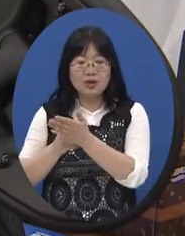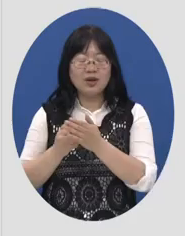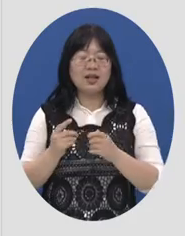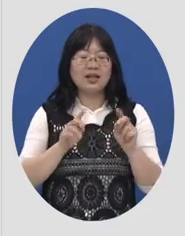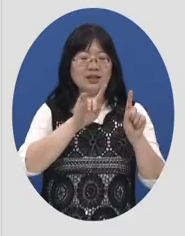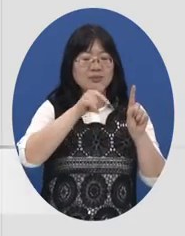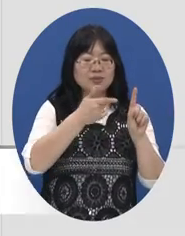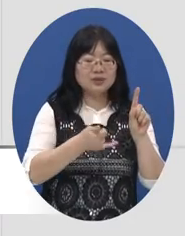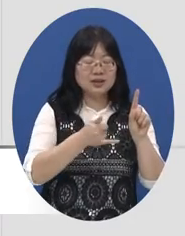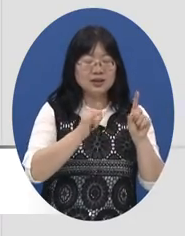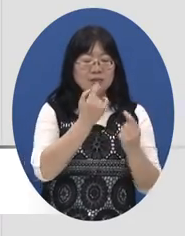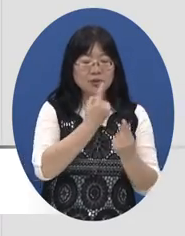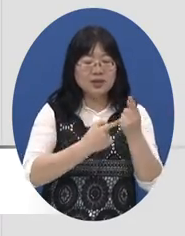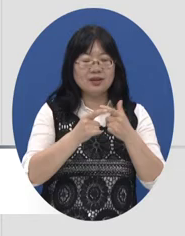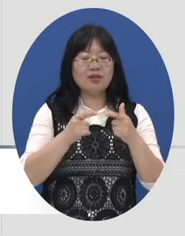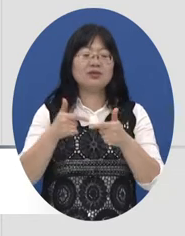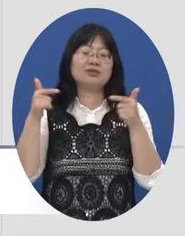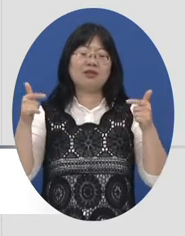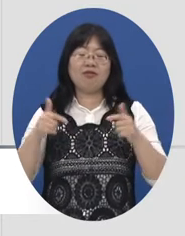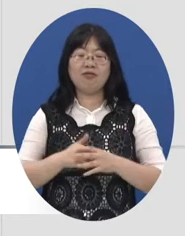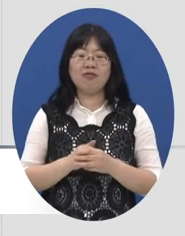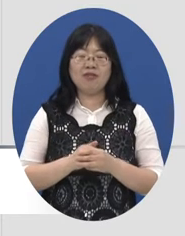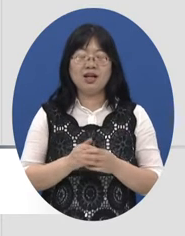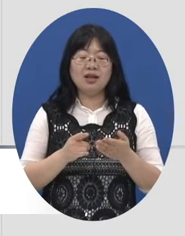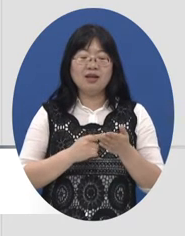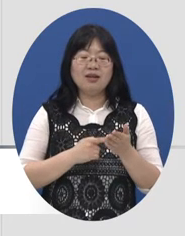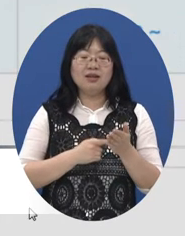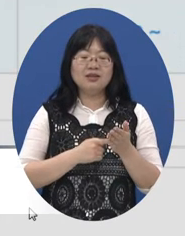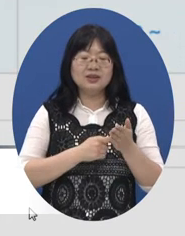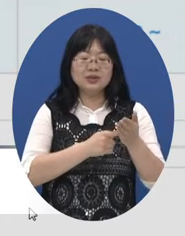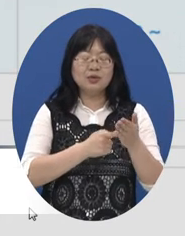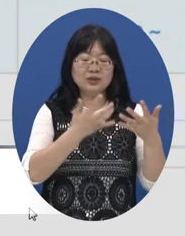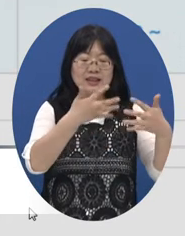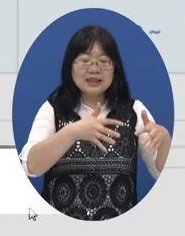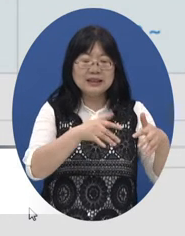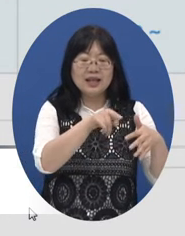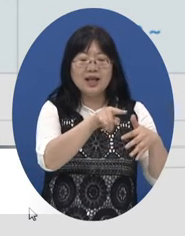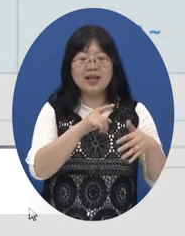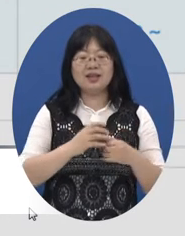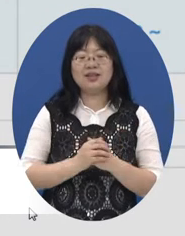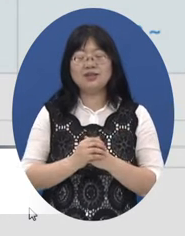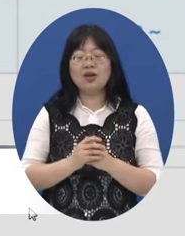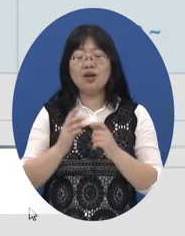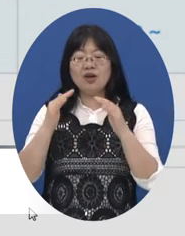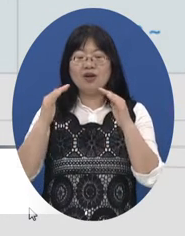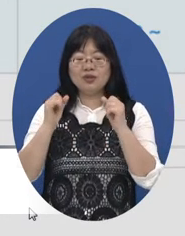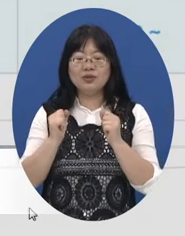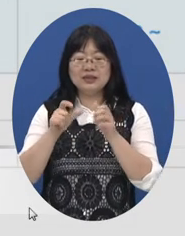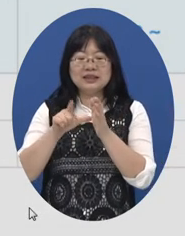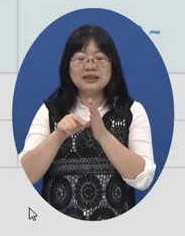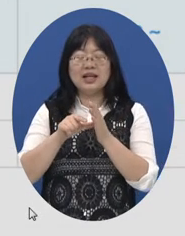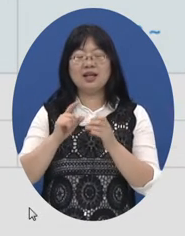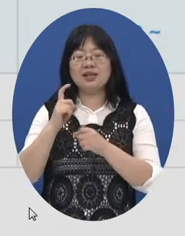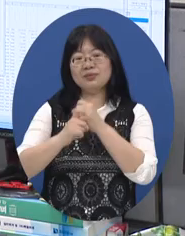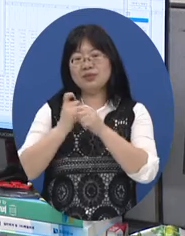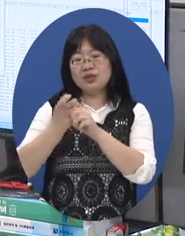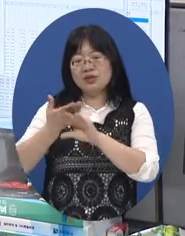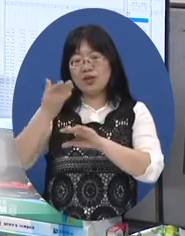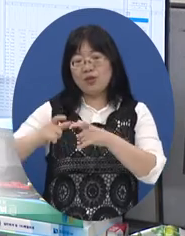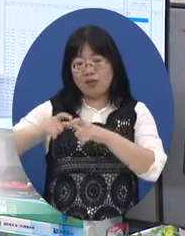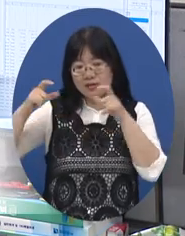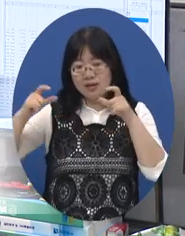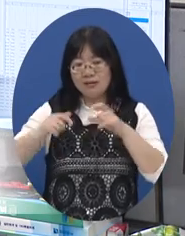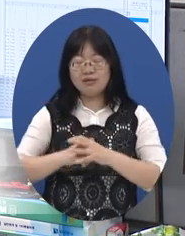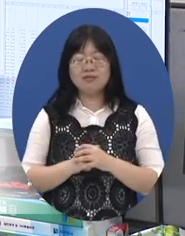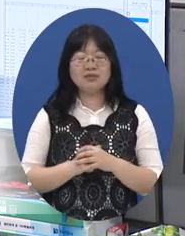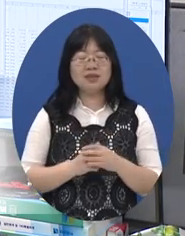늘었습니다. 경기도는 지원 조건을 3년 이상 거주해서 2분기부터는 거주기간 10년 이상으로 확대했습니다.